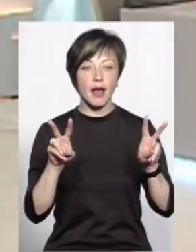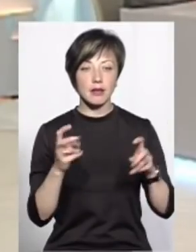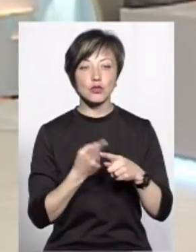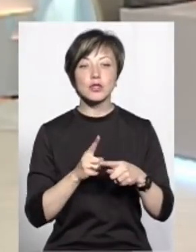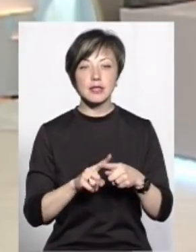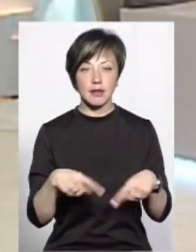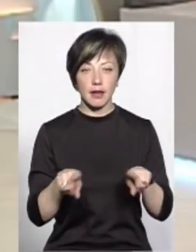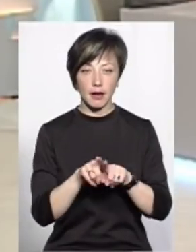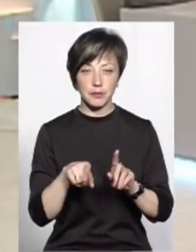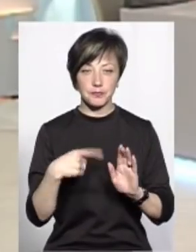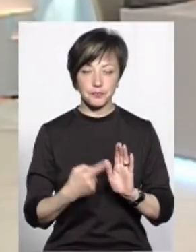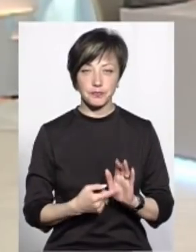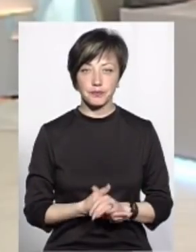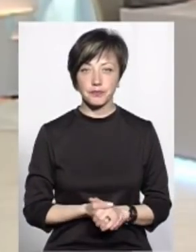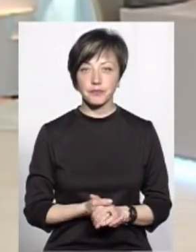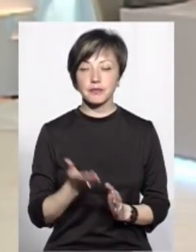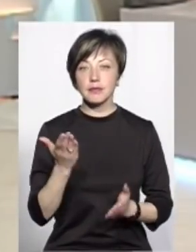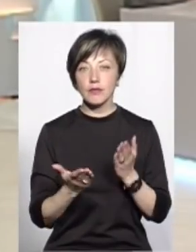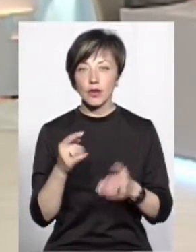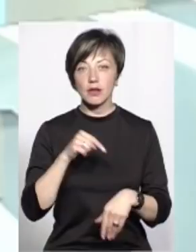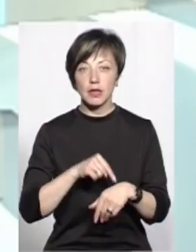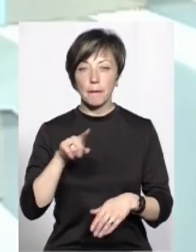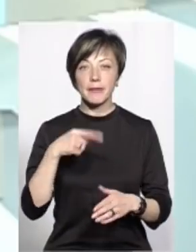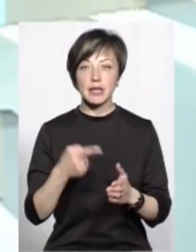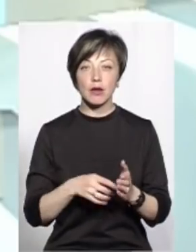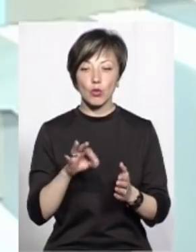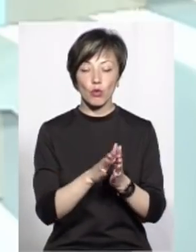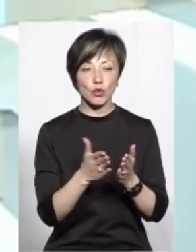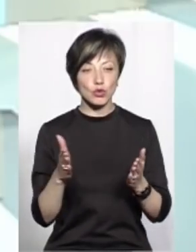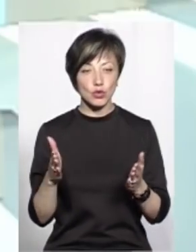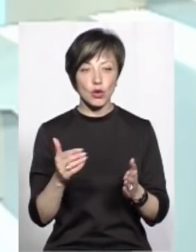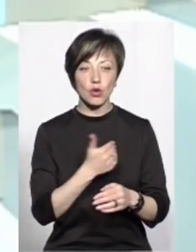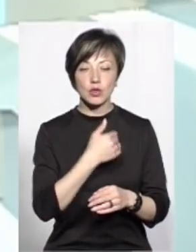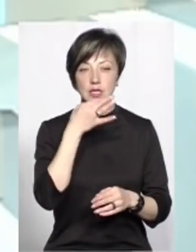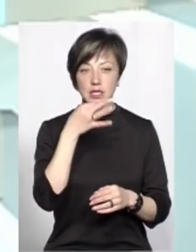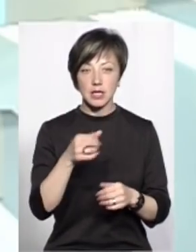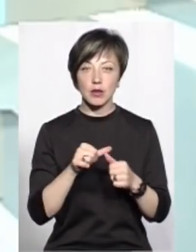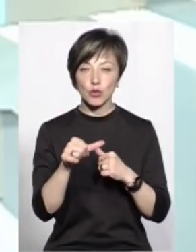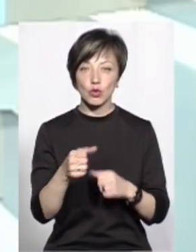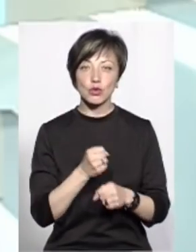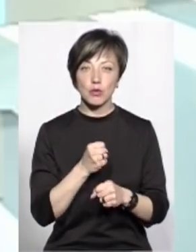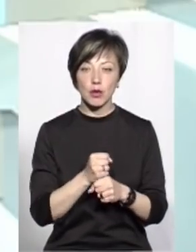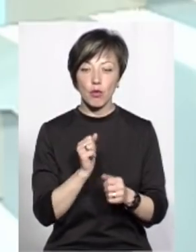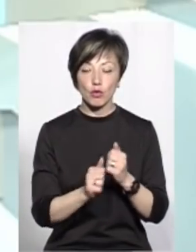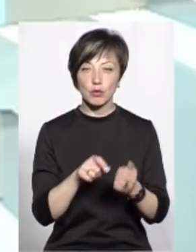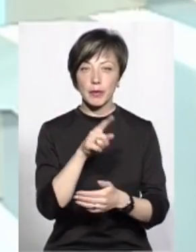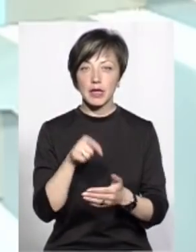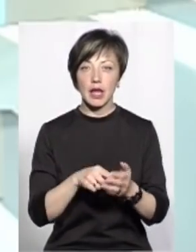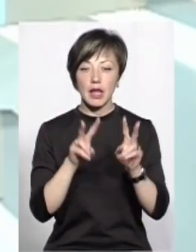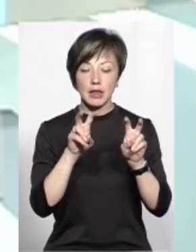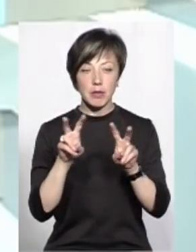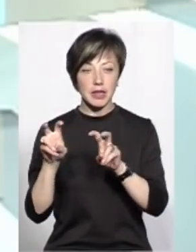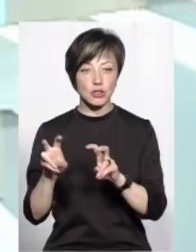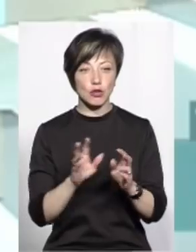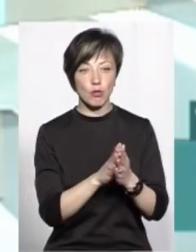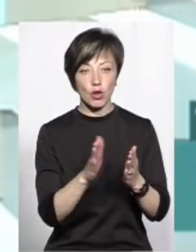таке? Ну, якщо вже затронули питання з приводу брошур, то хочу сказати, ми, крім того, що зробили по кожному питанню тематичні буклети,